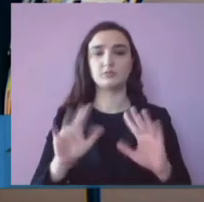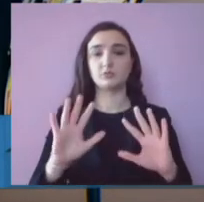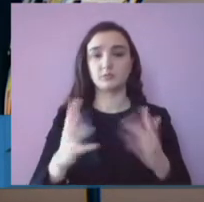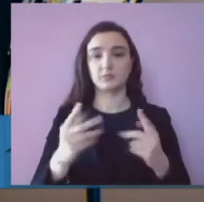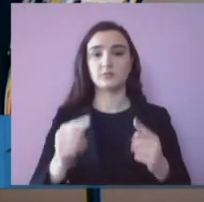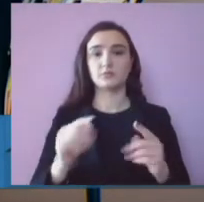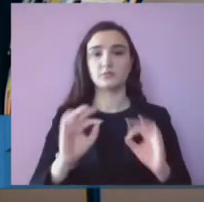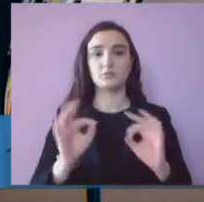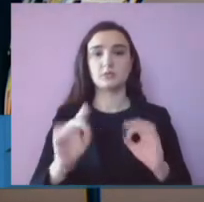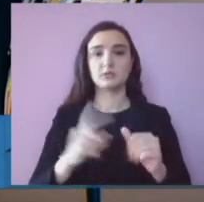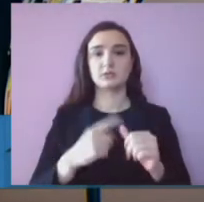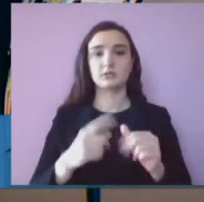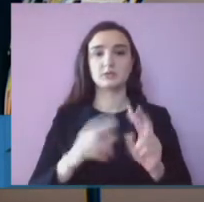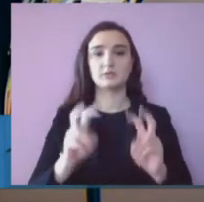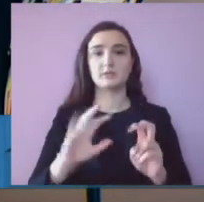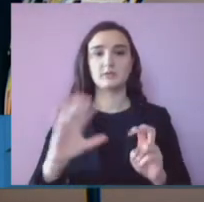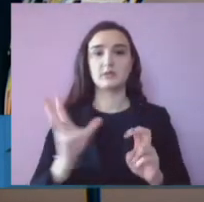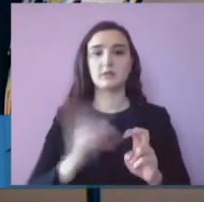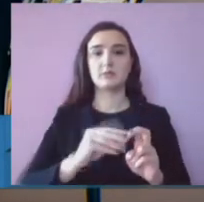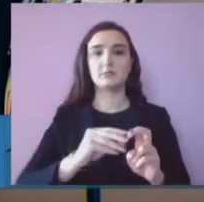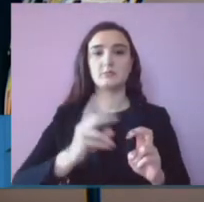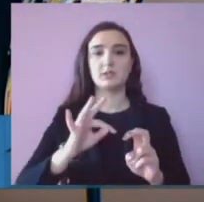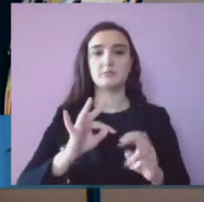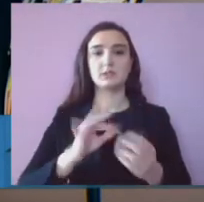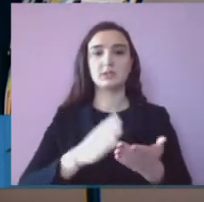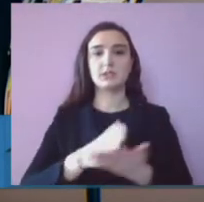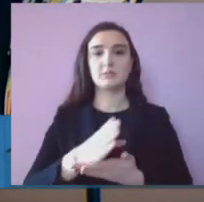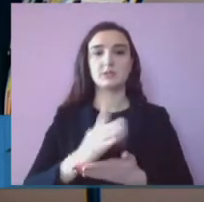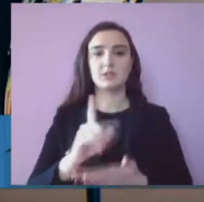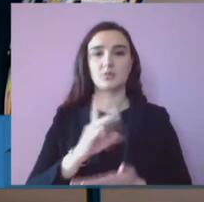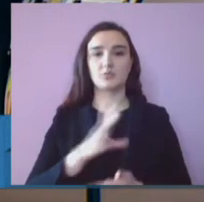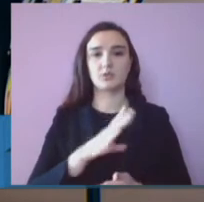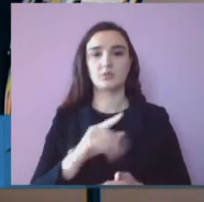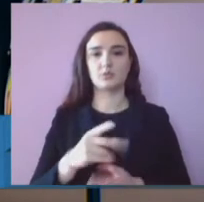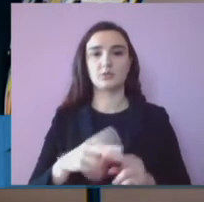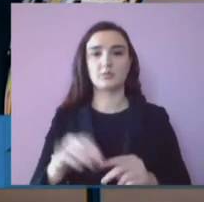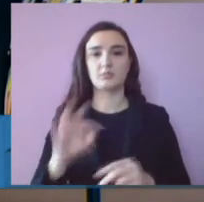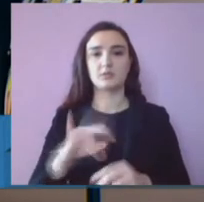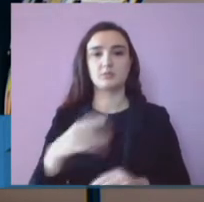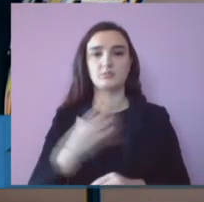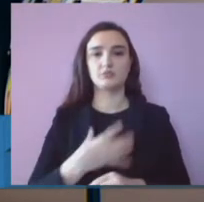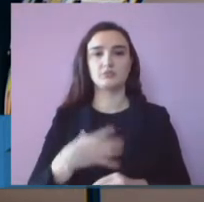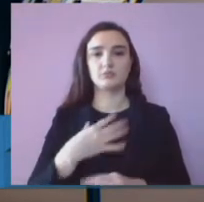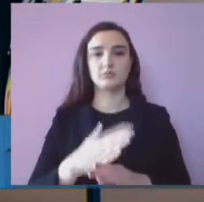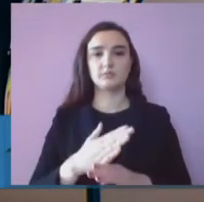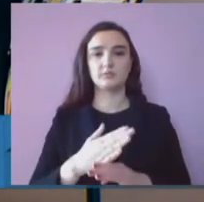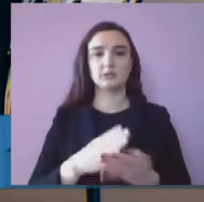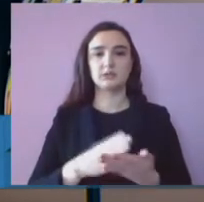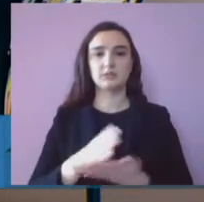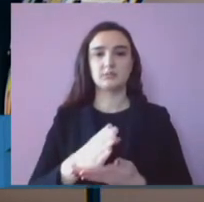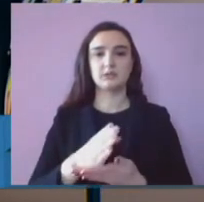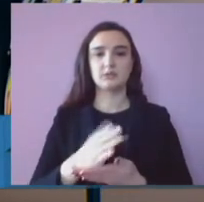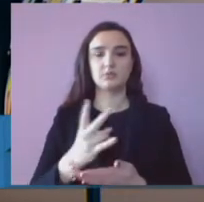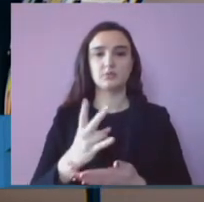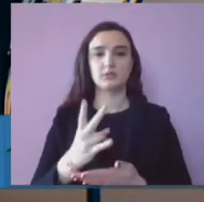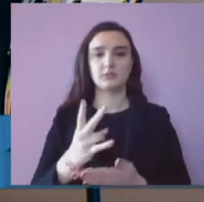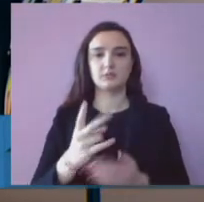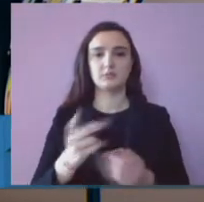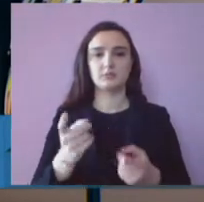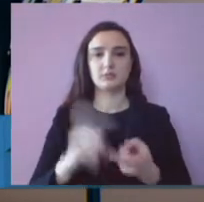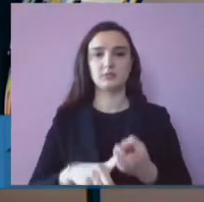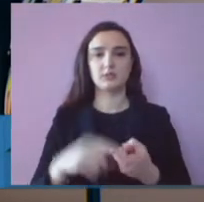რასაც ქვია, ყველასთვის ერთნაირია, მაგრამ სამიზნე რა უნდა იყოს? აი ამას აქვს მნიშვნელობა, სამიზნე დონე უნდა განისაზღვროს